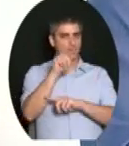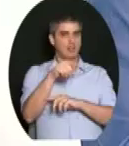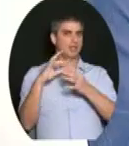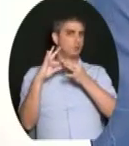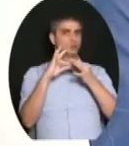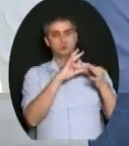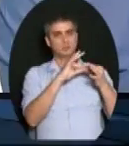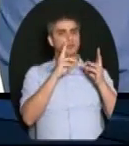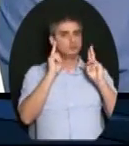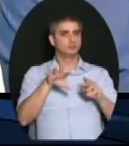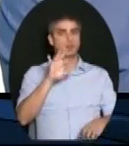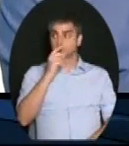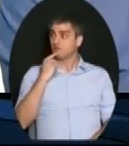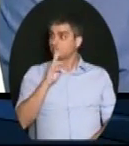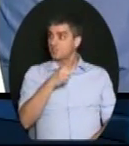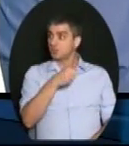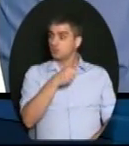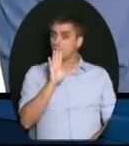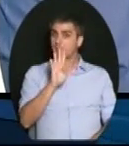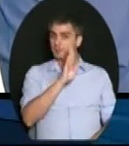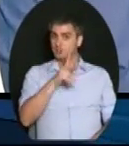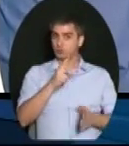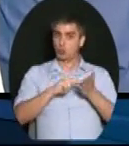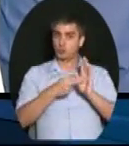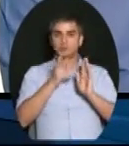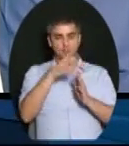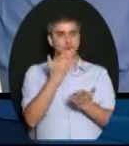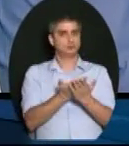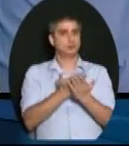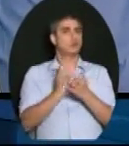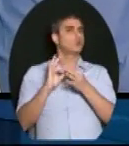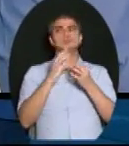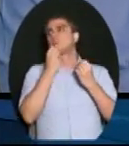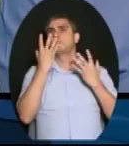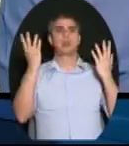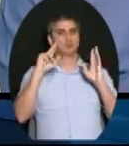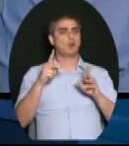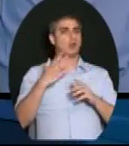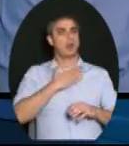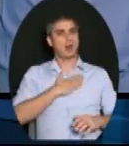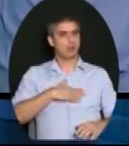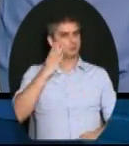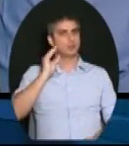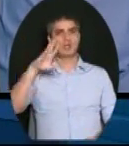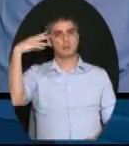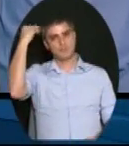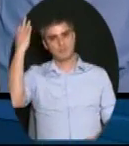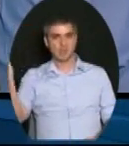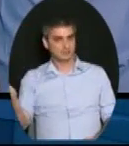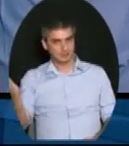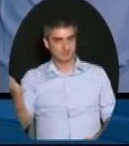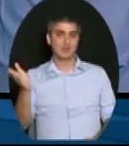לנוסחה, שתמצא. ויש לו כזאת? הוא מחזיק בידיו את נוסחת הפלא שיכולה לרצות גם את